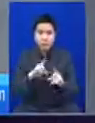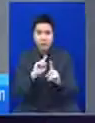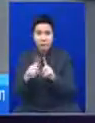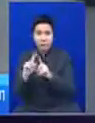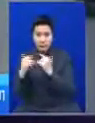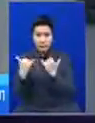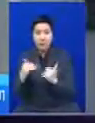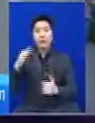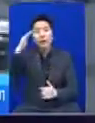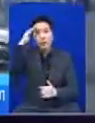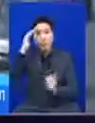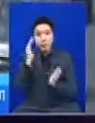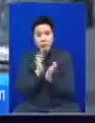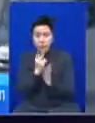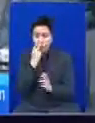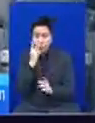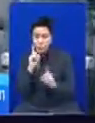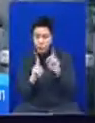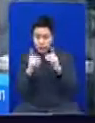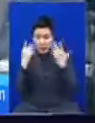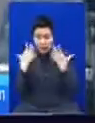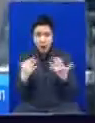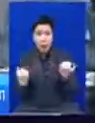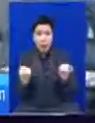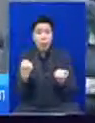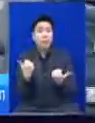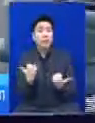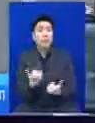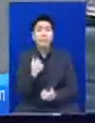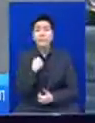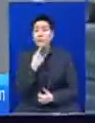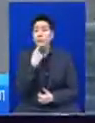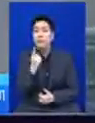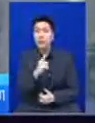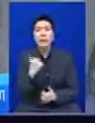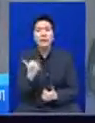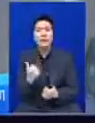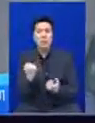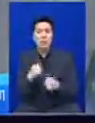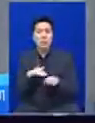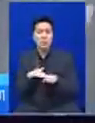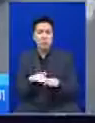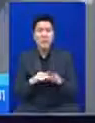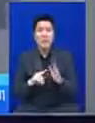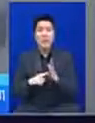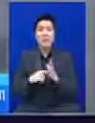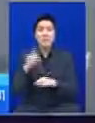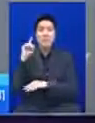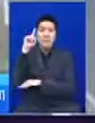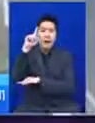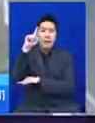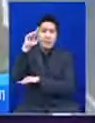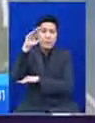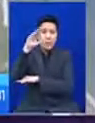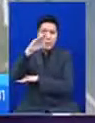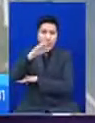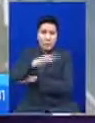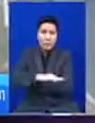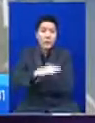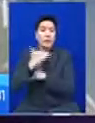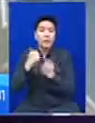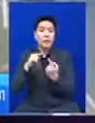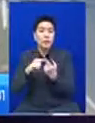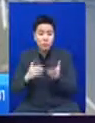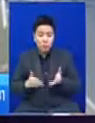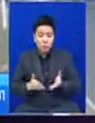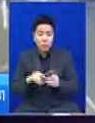ซึ่งตำรวจทางหลวงได้ประเมินสถานการณ์การจราจรไว้ว่าวันนี้น่าจะหนาแน่นตั้งแต่ช่วงบ่ายโมงเป็นต้นไปเพราะว่าถน